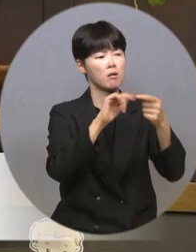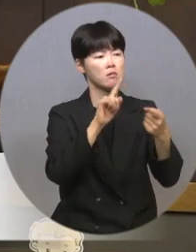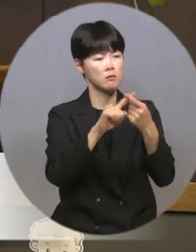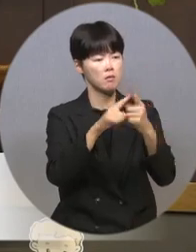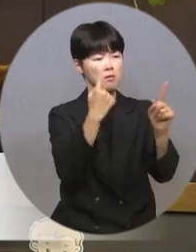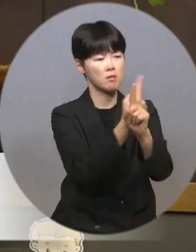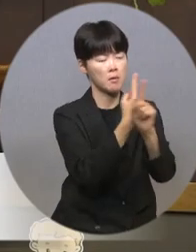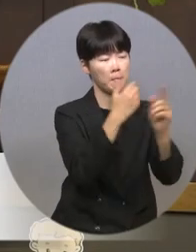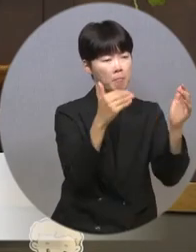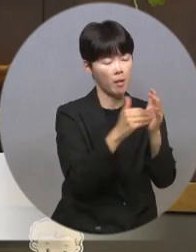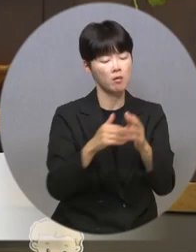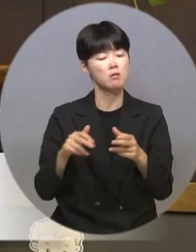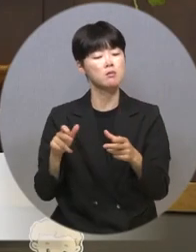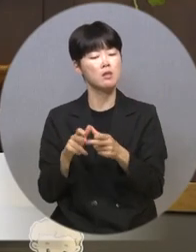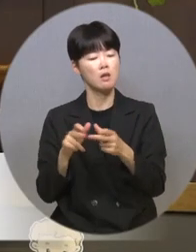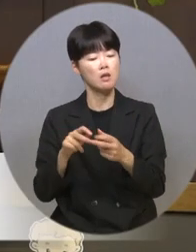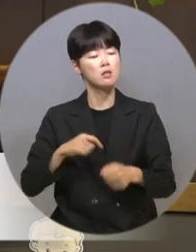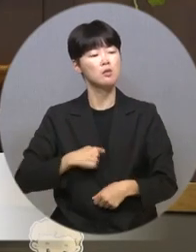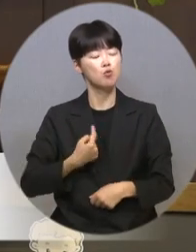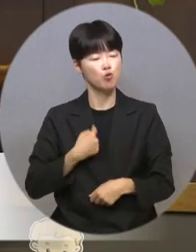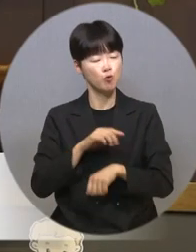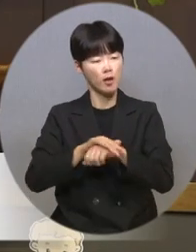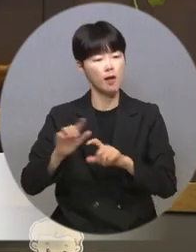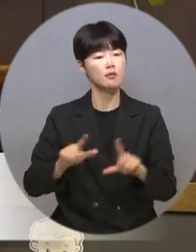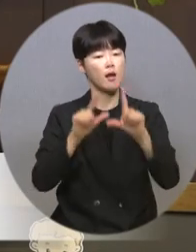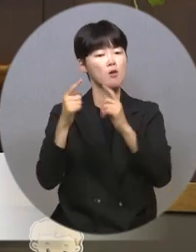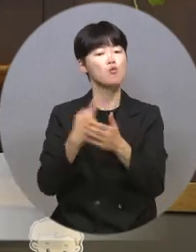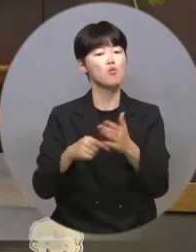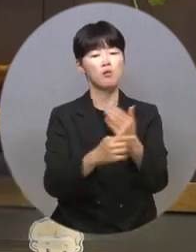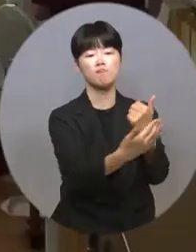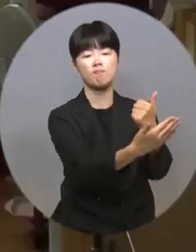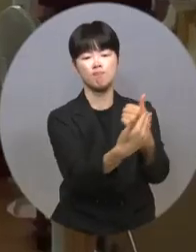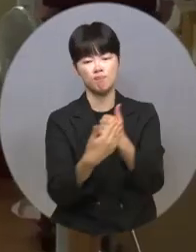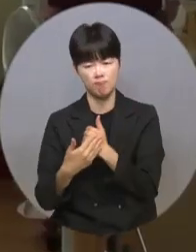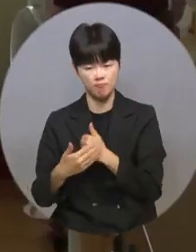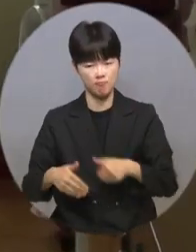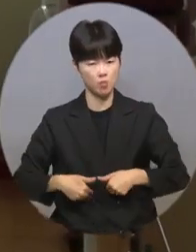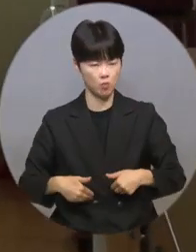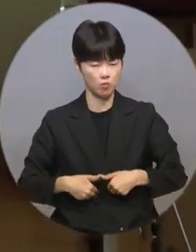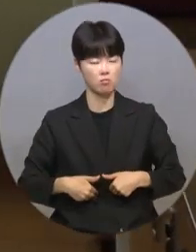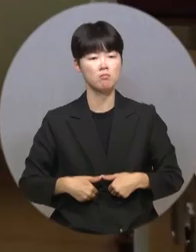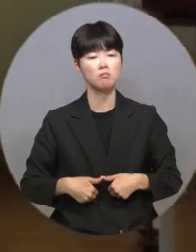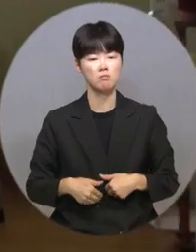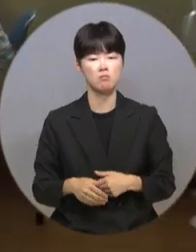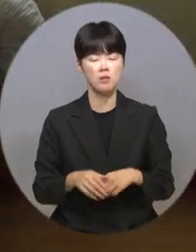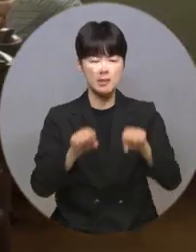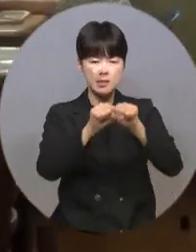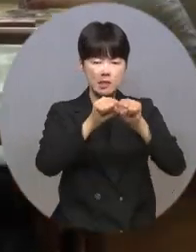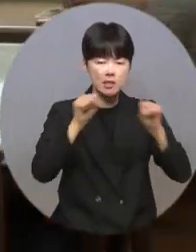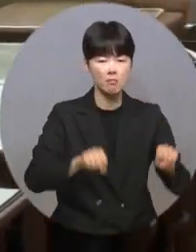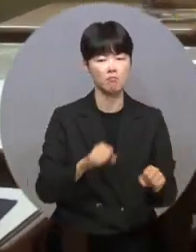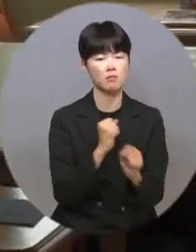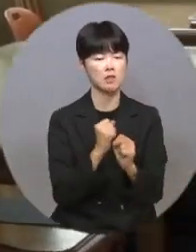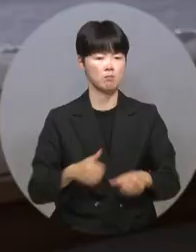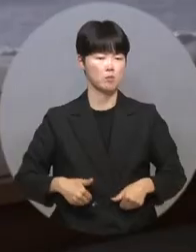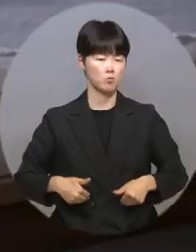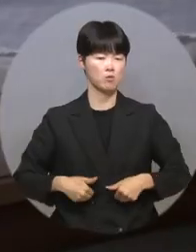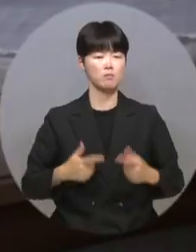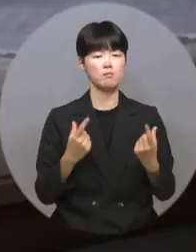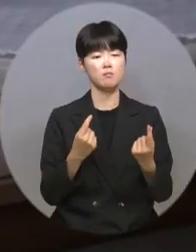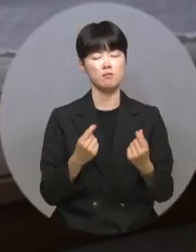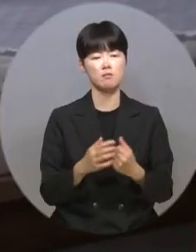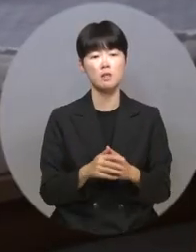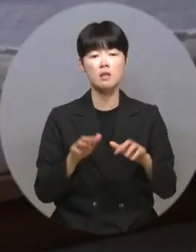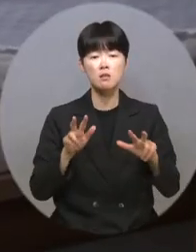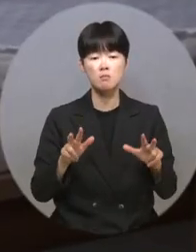것은 우리의 어떤 책임이라고 생각이 들어요. 이곳은 총 40명의 발달장애인이